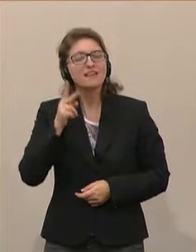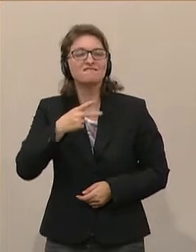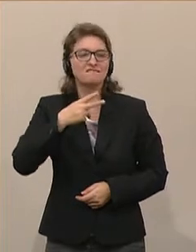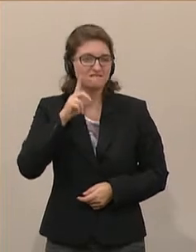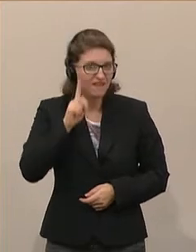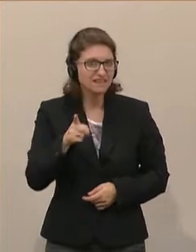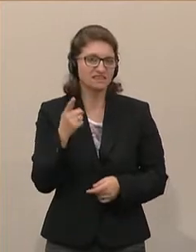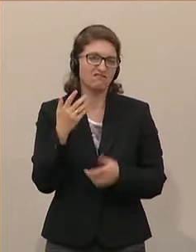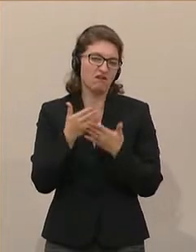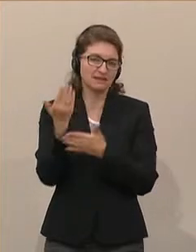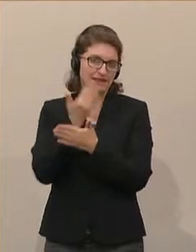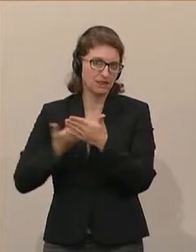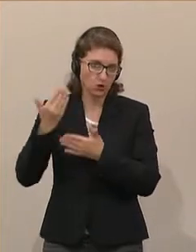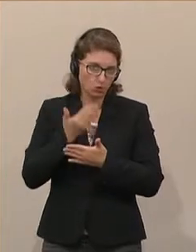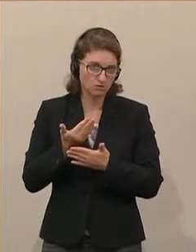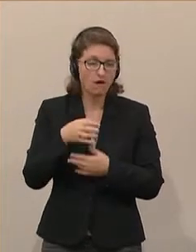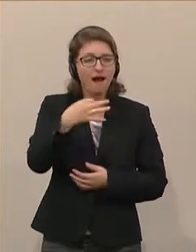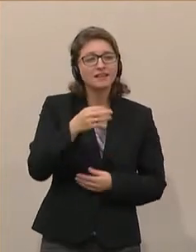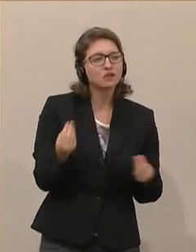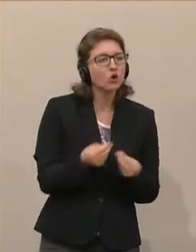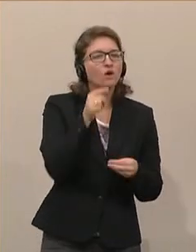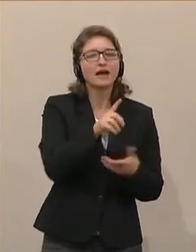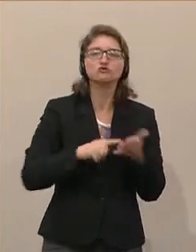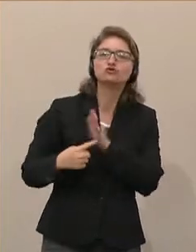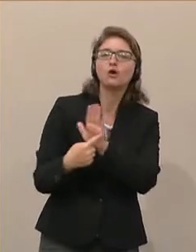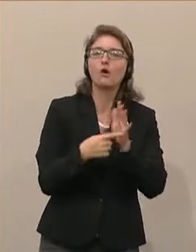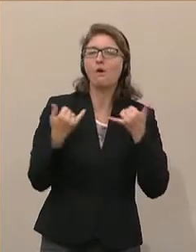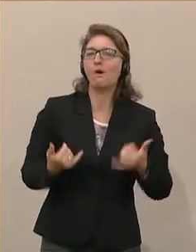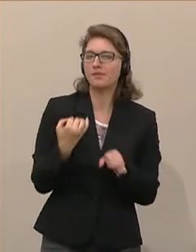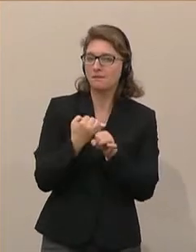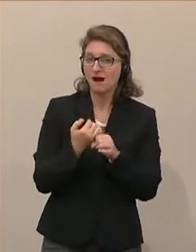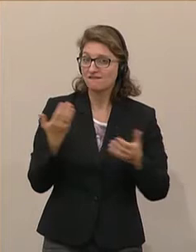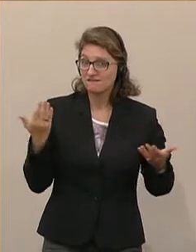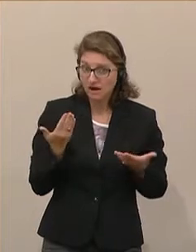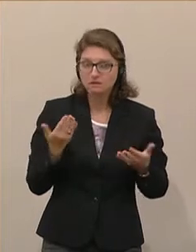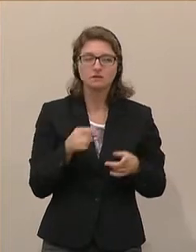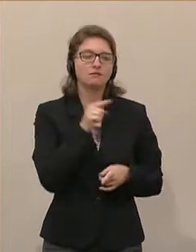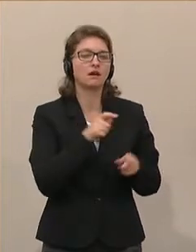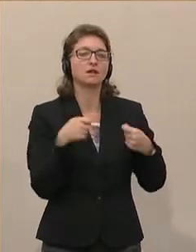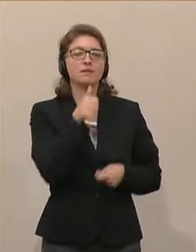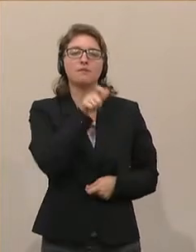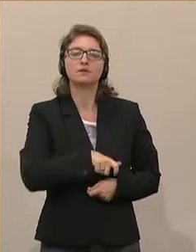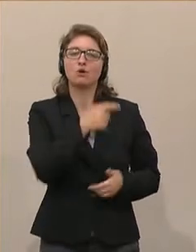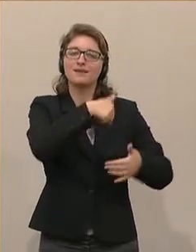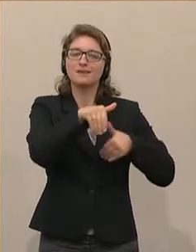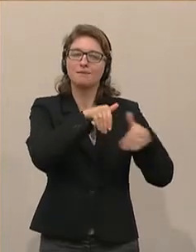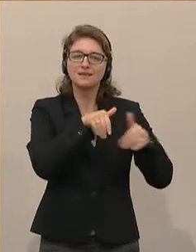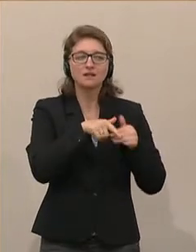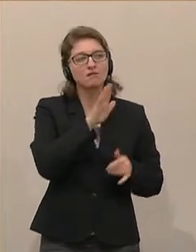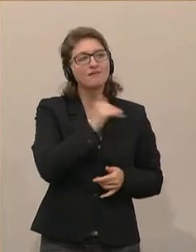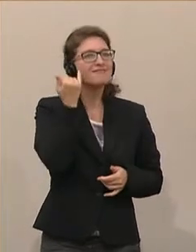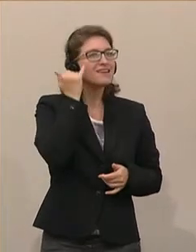steckt. Der einzige Grund, warum Sie diese Show hier veranstalten, ist, weil es hier einen Innenminister gibt, der ideologisch nicht in